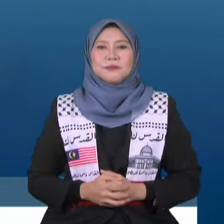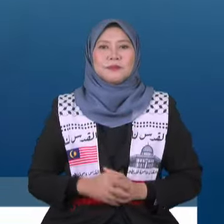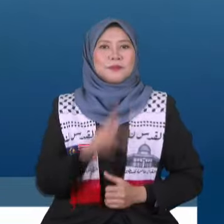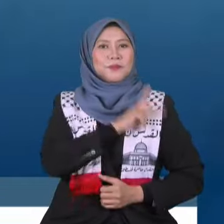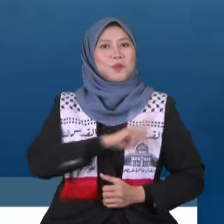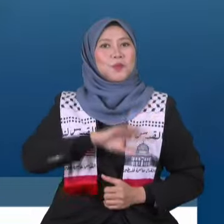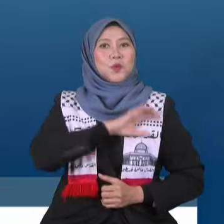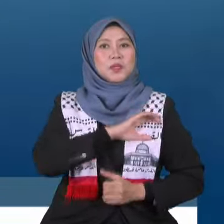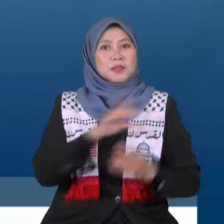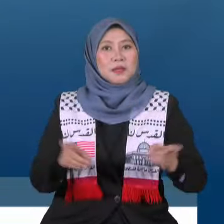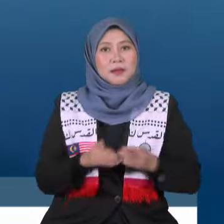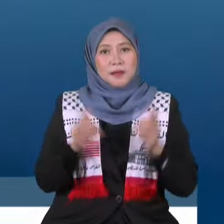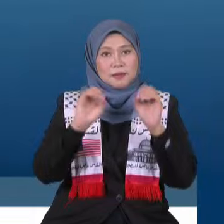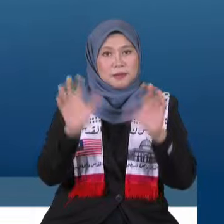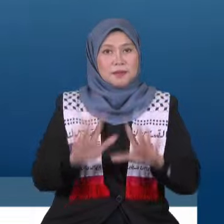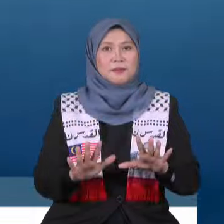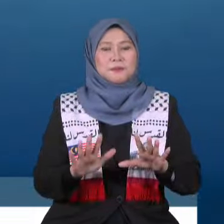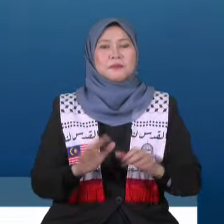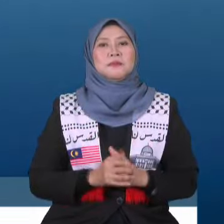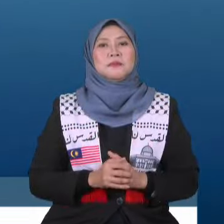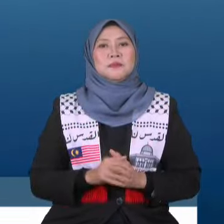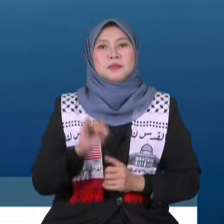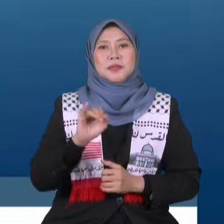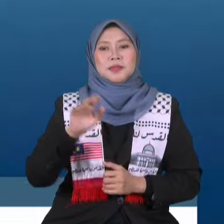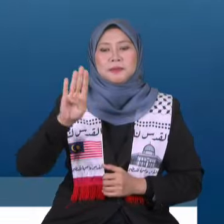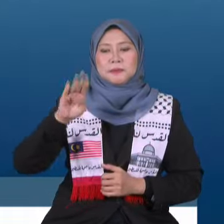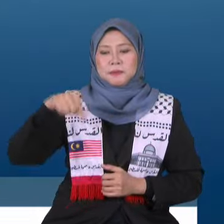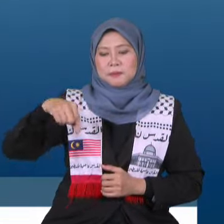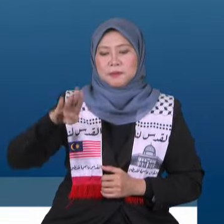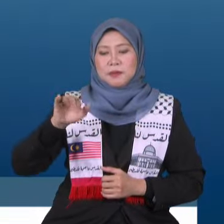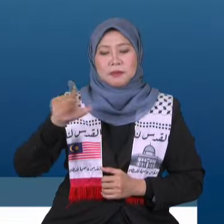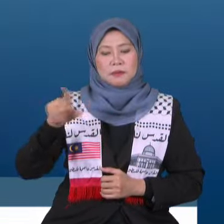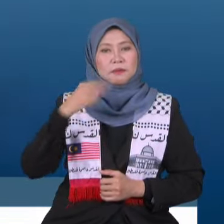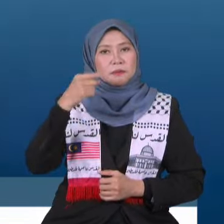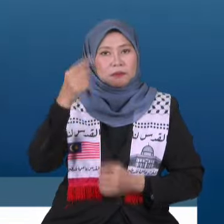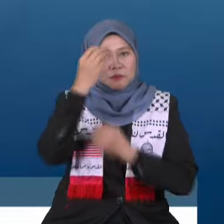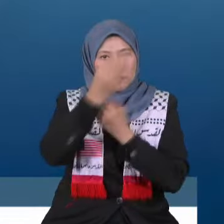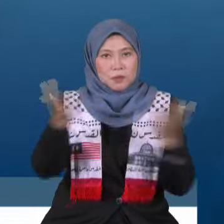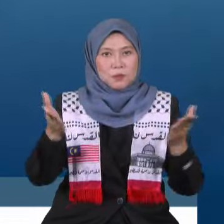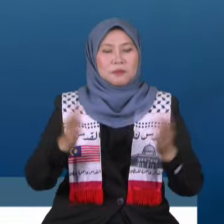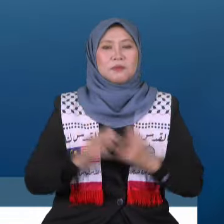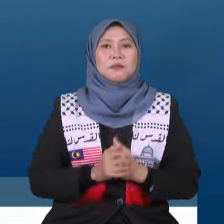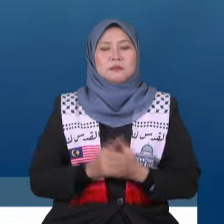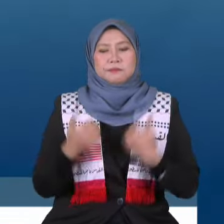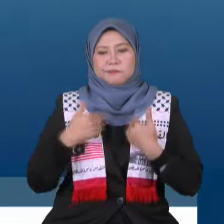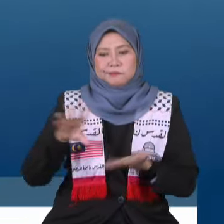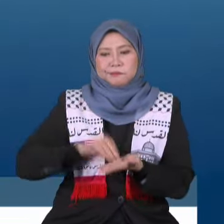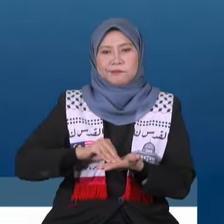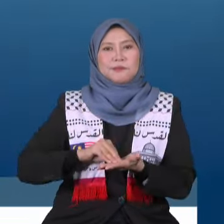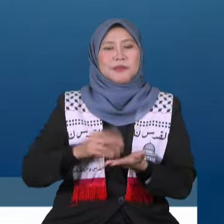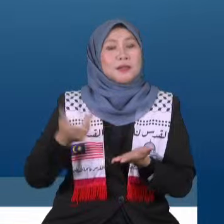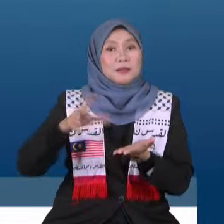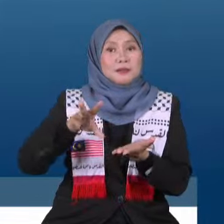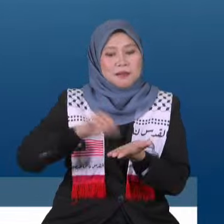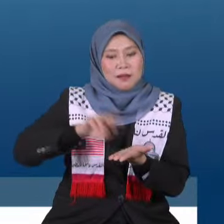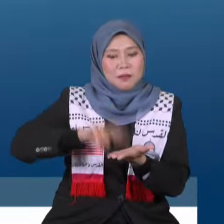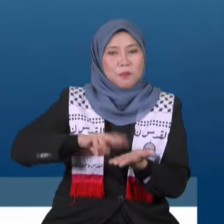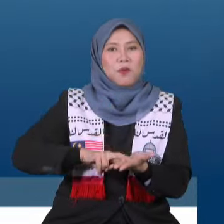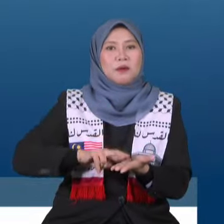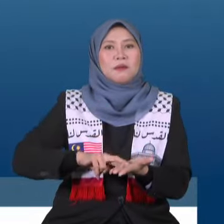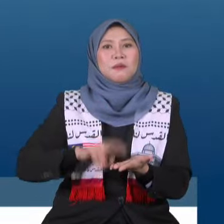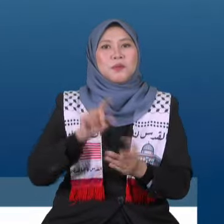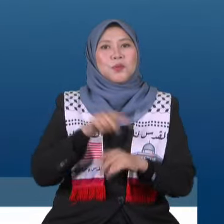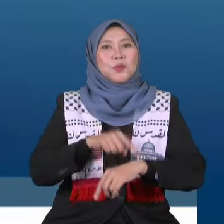Ketua Polis Daerah Shah Alam, Assistant Commissioner Polis Muhammad Iqbal Ibrahim dalam satu kenyataan memaklumkan pihaknya menerima laporan berkaitan kejadian pada